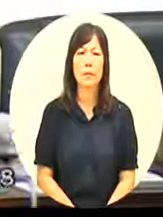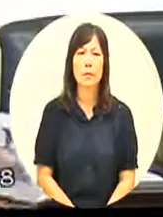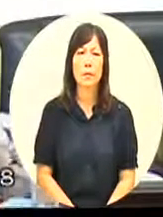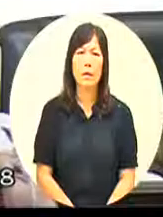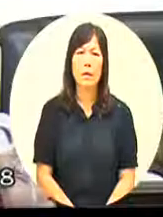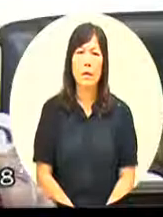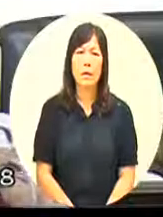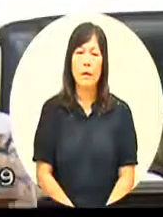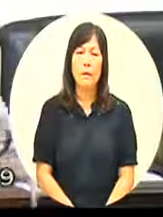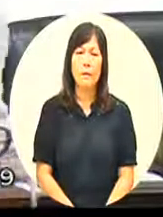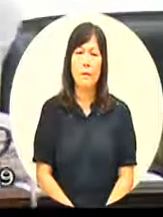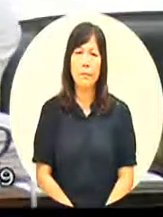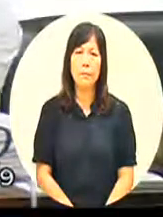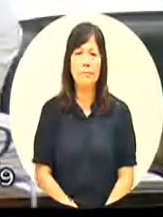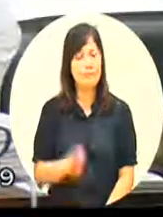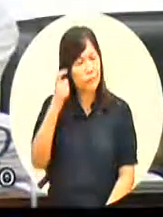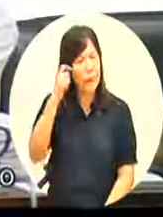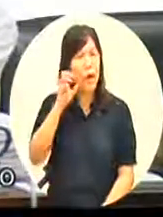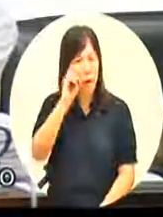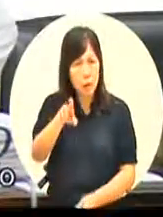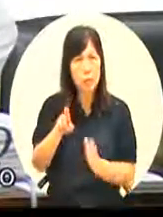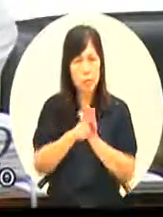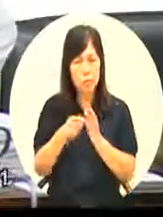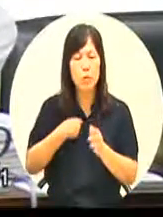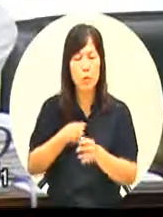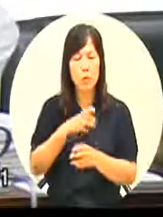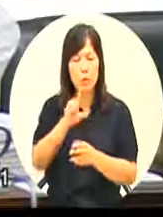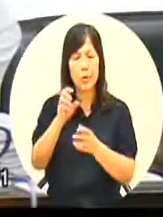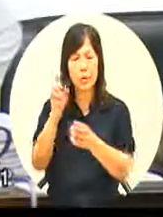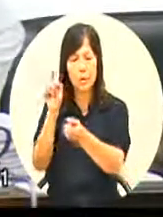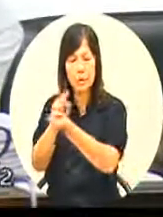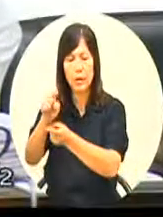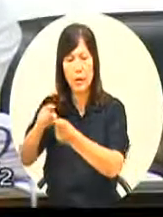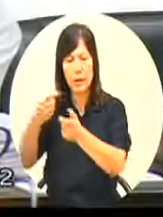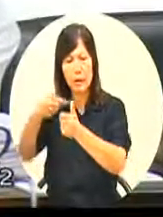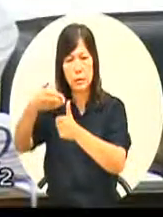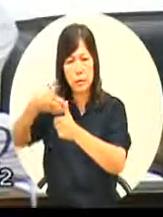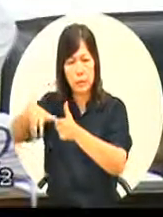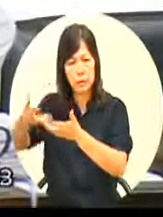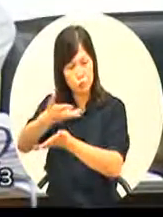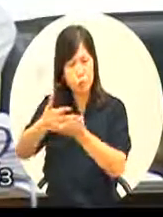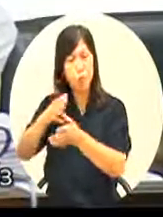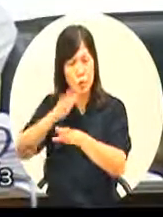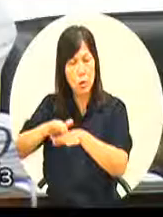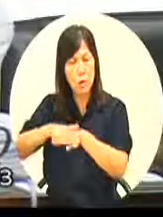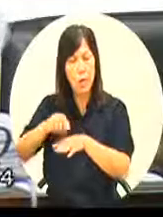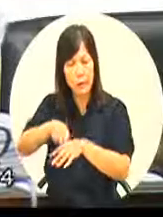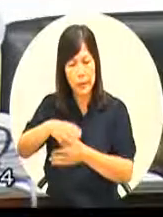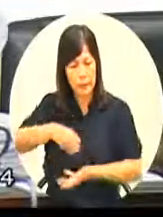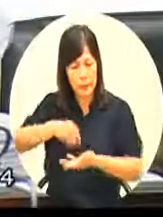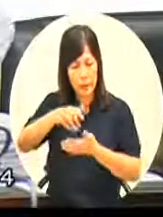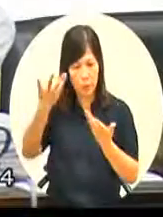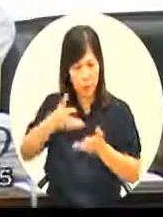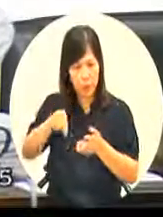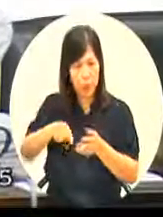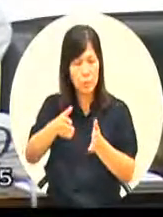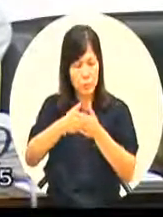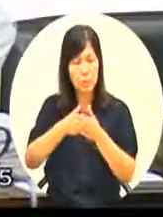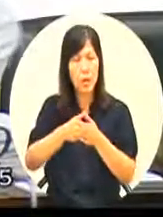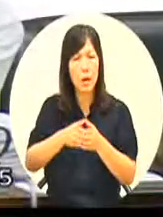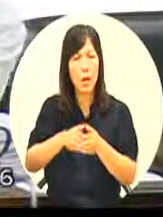哦。那我告诉他说我会跟教育局来沟通。那我今天把这个个案拿出来，我相信是个案